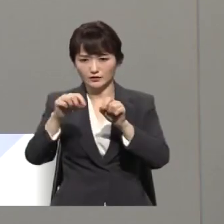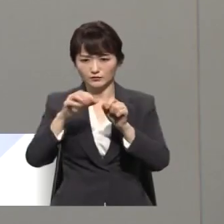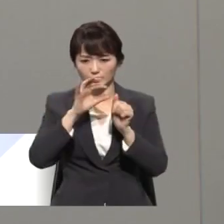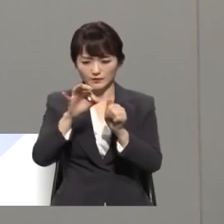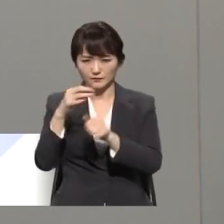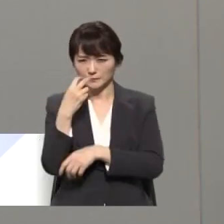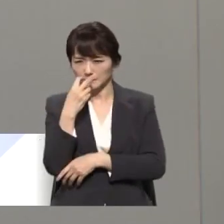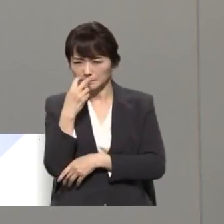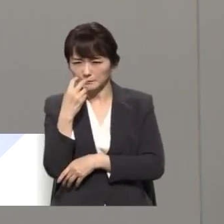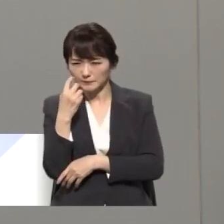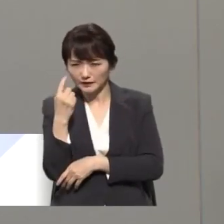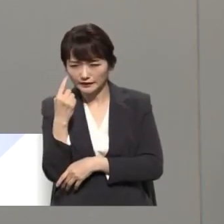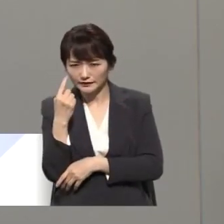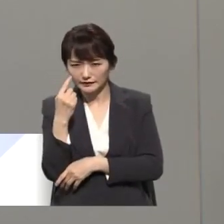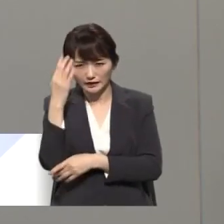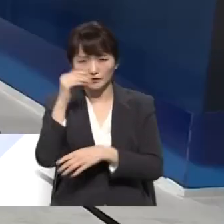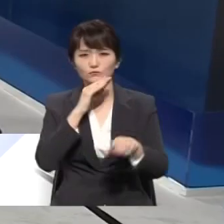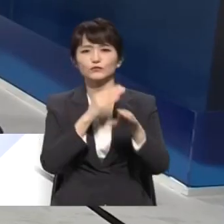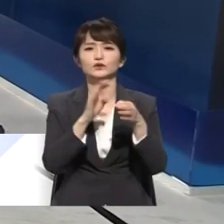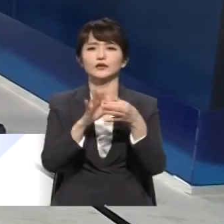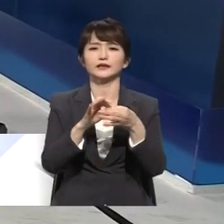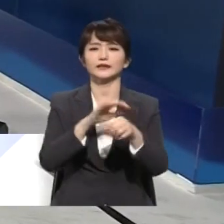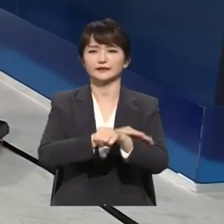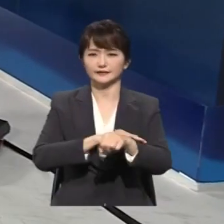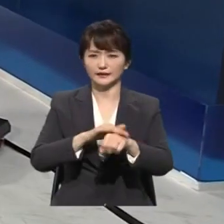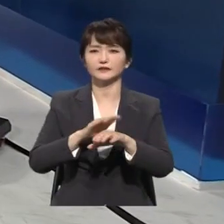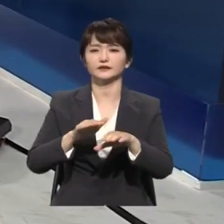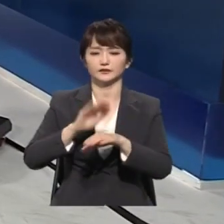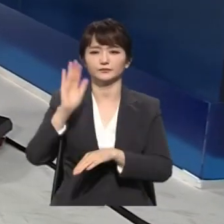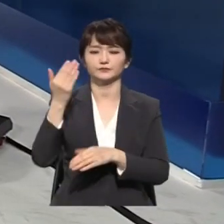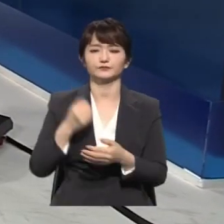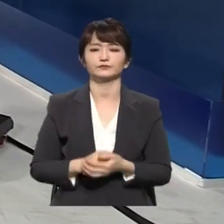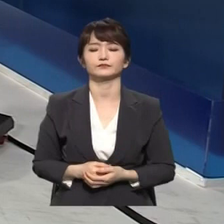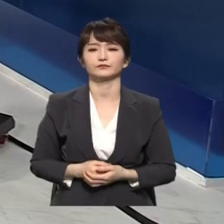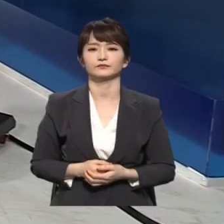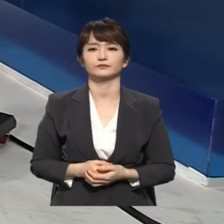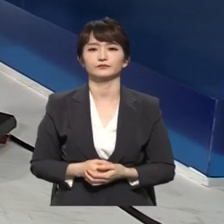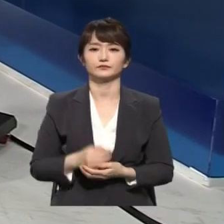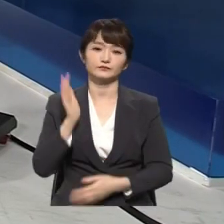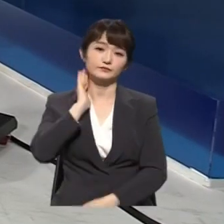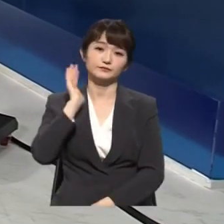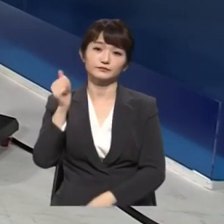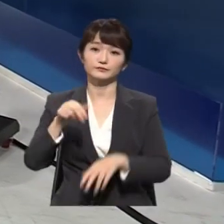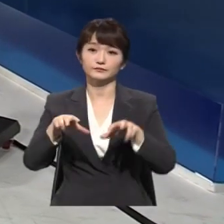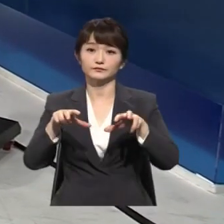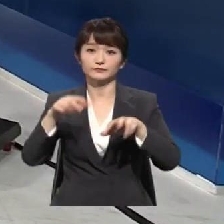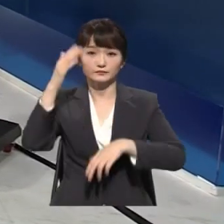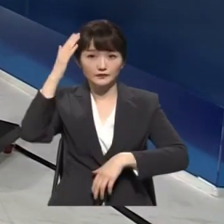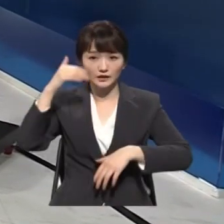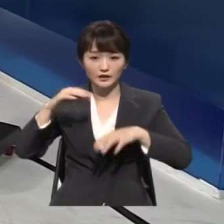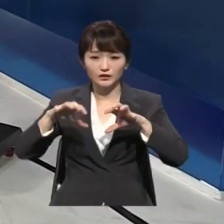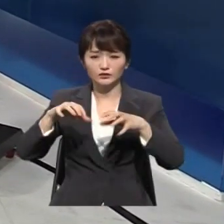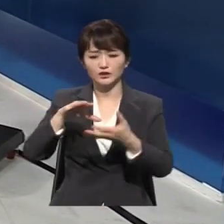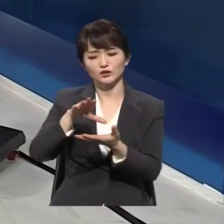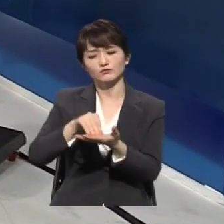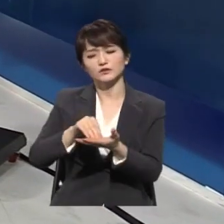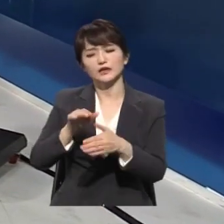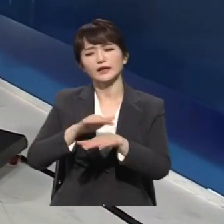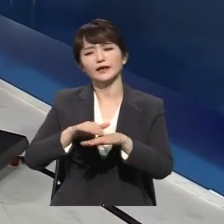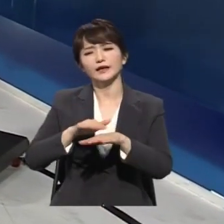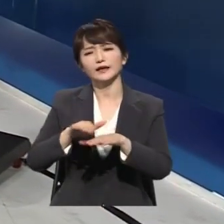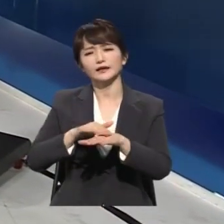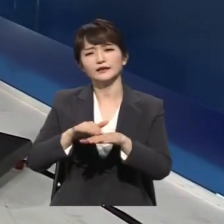잘 다뤄야 한다고 생각합니다 존경하는 국민 여러분 대통령은 지금 우리 나라가 직면한 과제를 해결할 수 있는